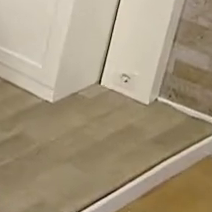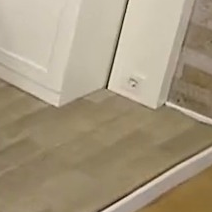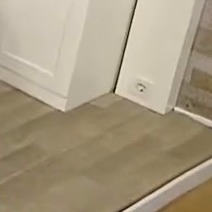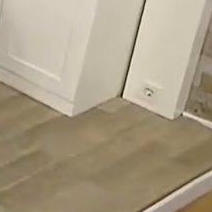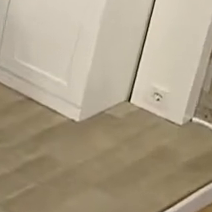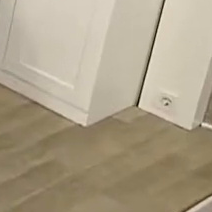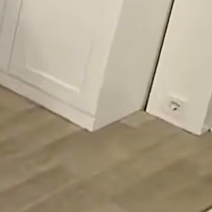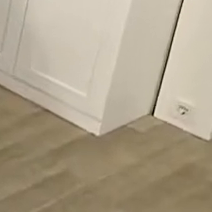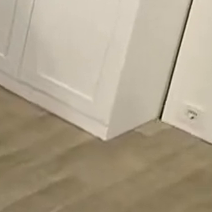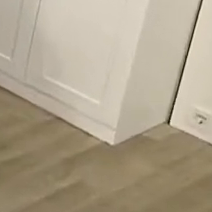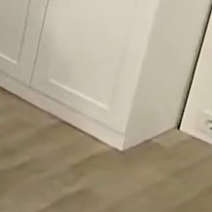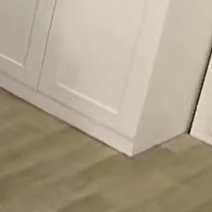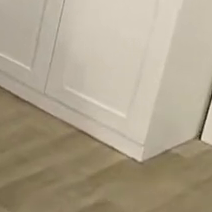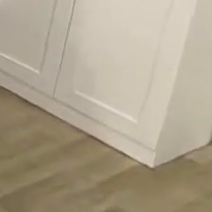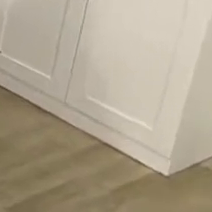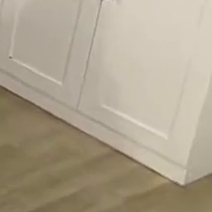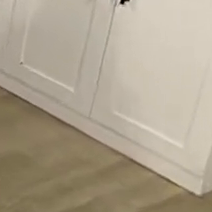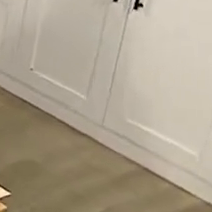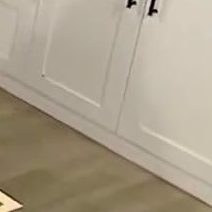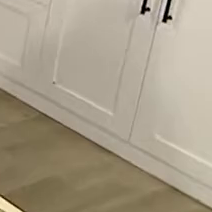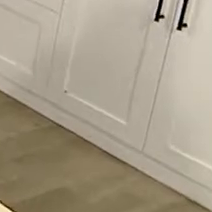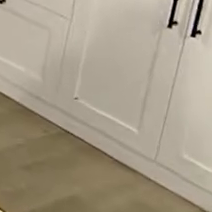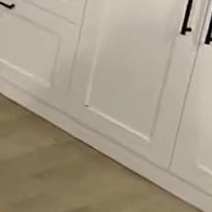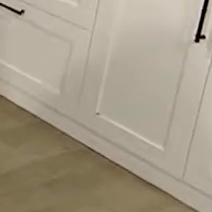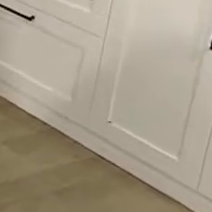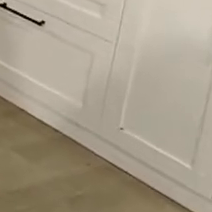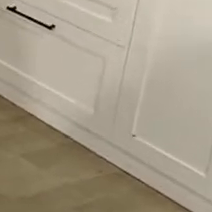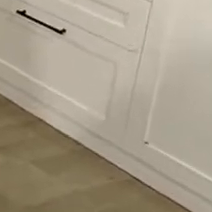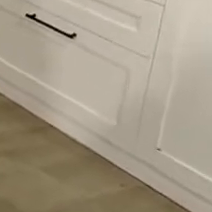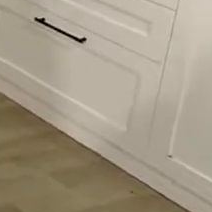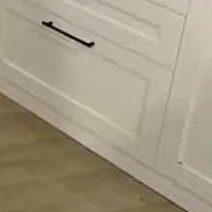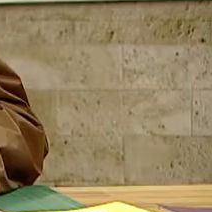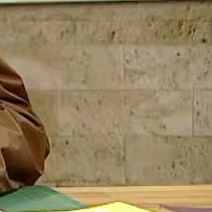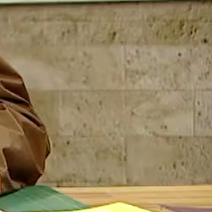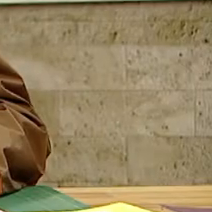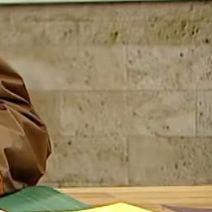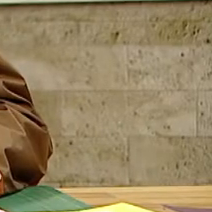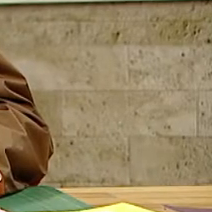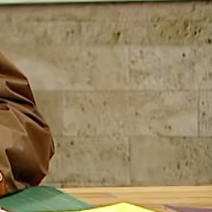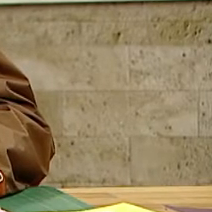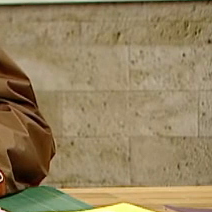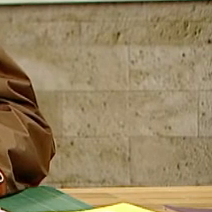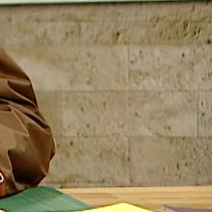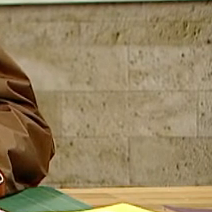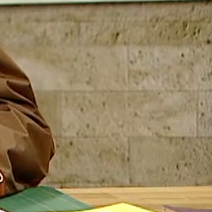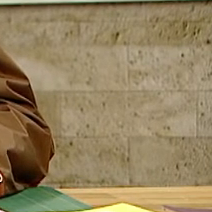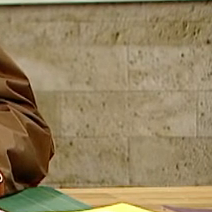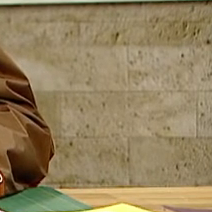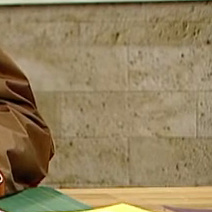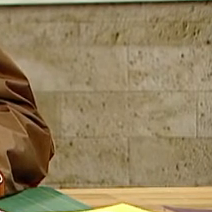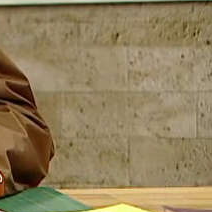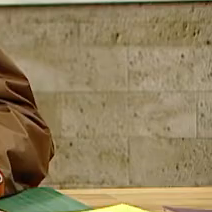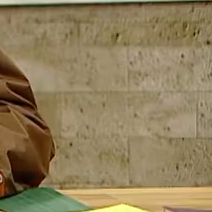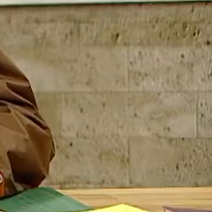Merhaba efendim, yeniden hoş geldiniz. Muhtelif işler köşemizdeyiz. Filiz Hanım bizlerle. Hoş geldiniz. Hoş buldum. Nasılsınız, iyi misiniz? Teşekkür ederim, siz